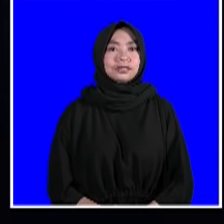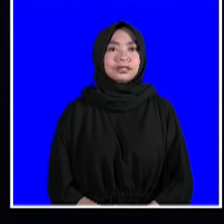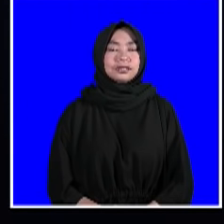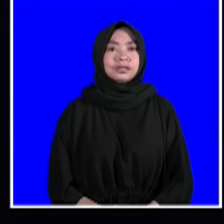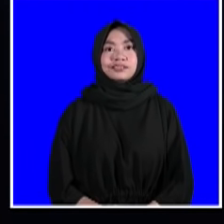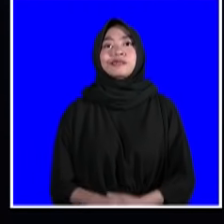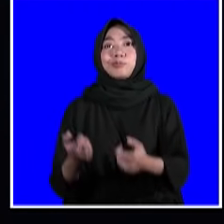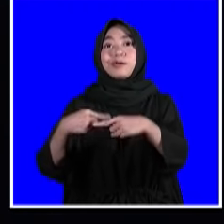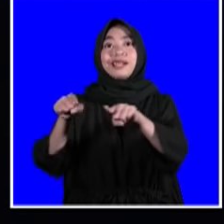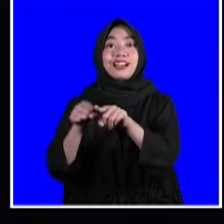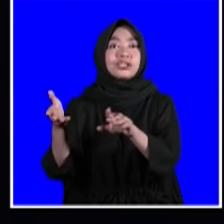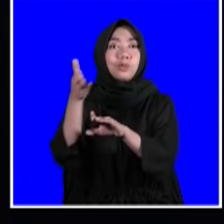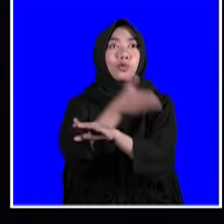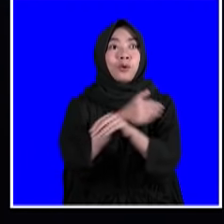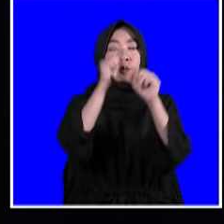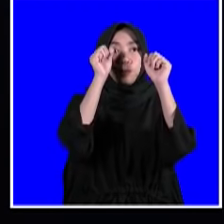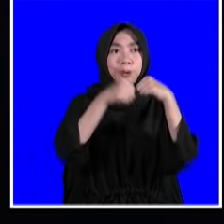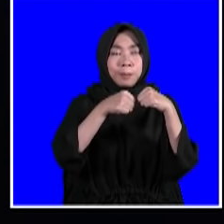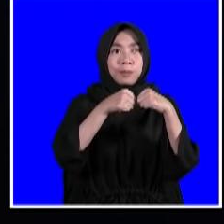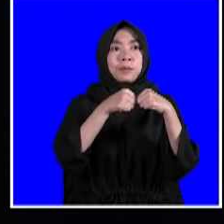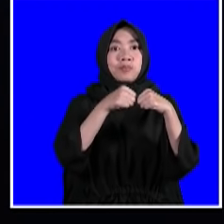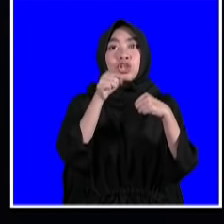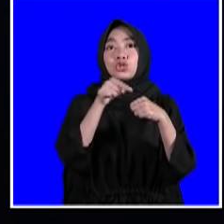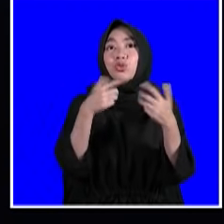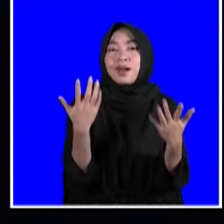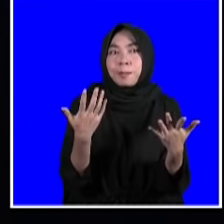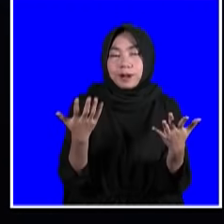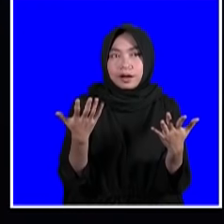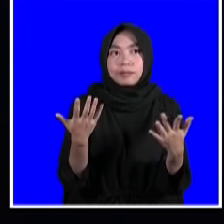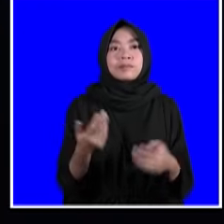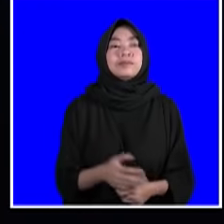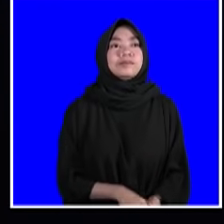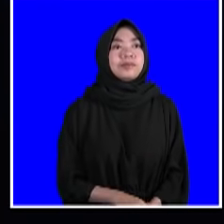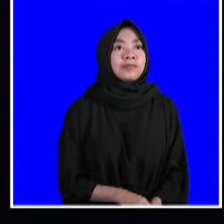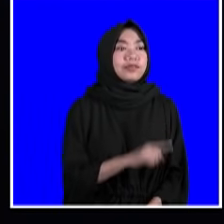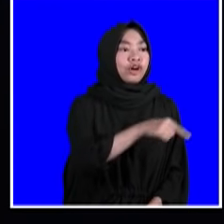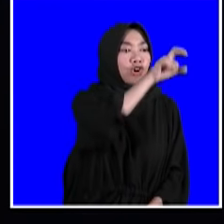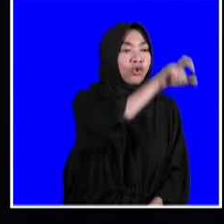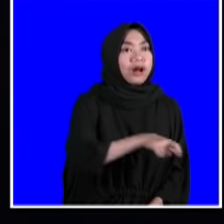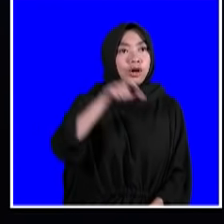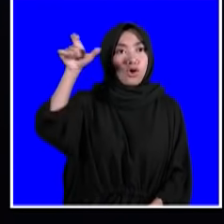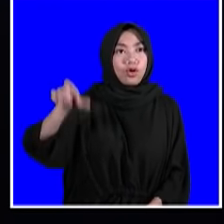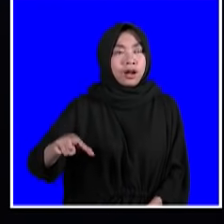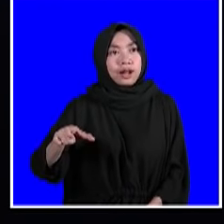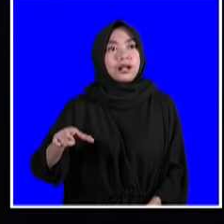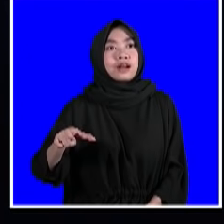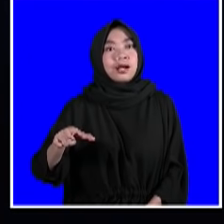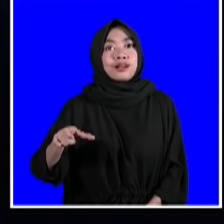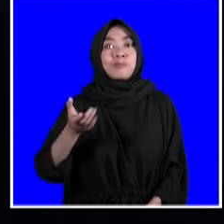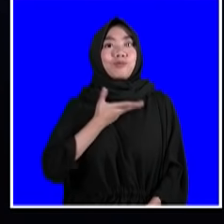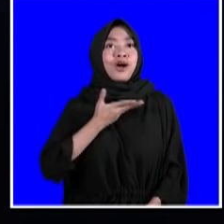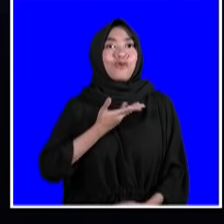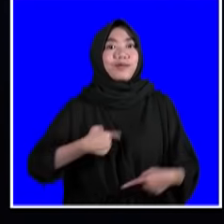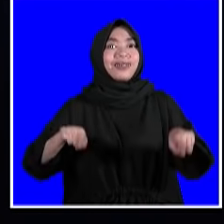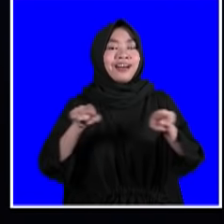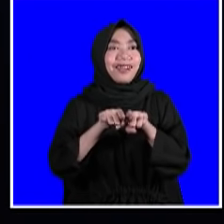Perjanjian pranikah adalah perjanjian yang diadakan oleh pasangan suami istri yang akan